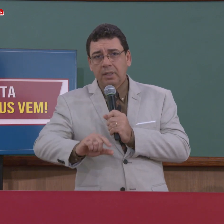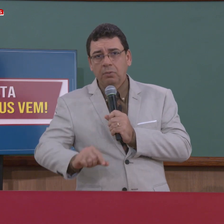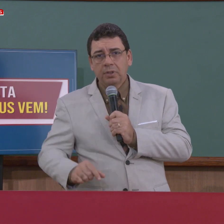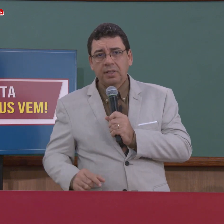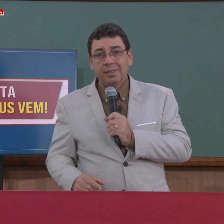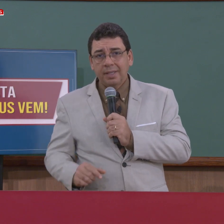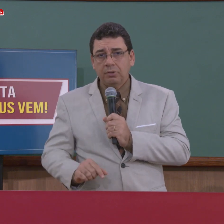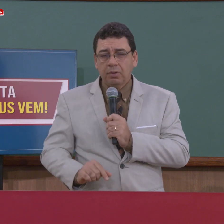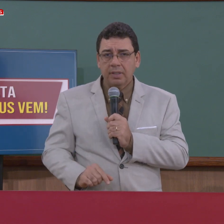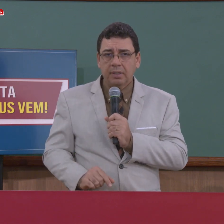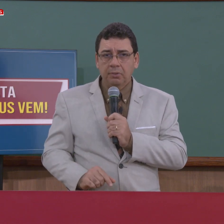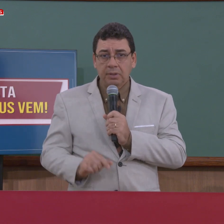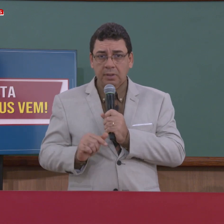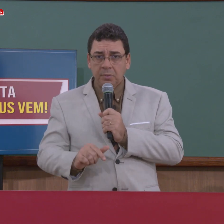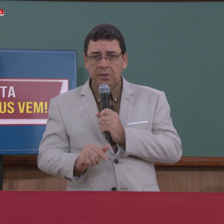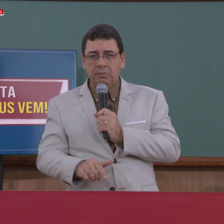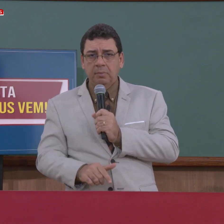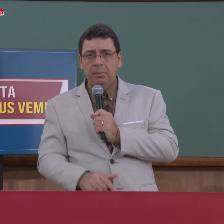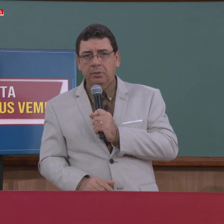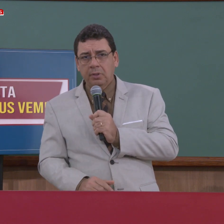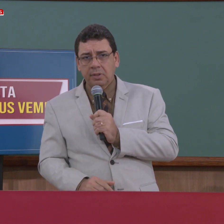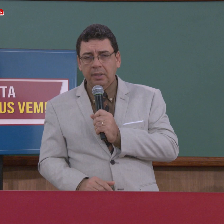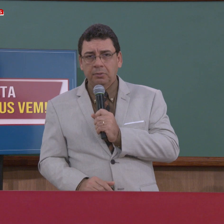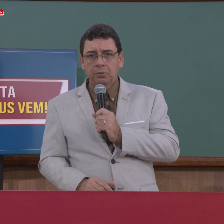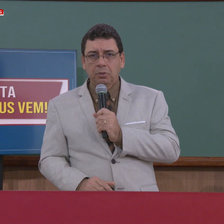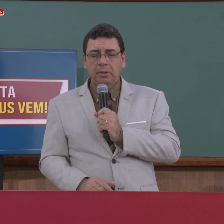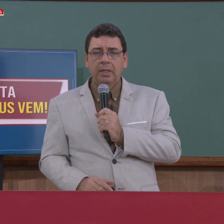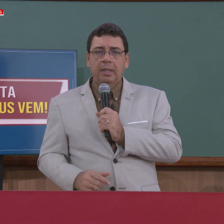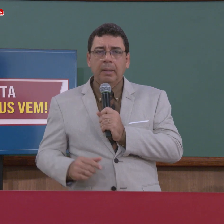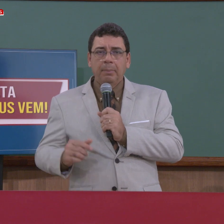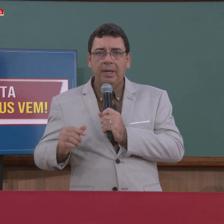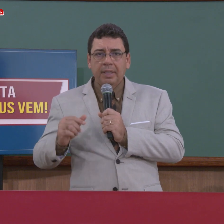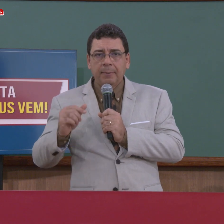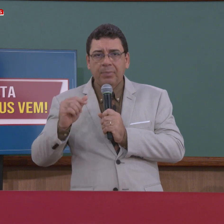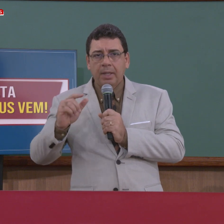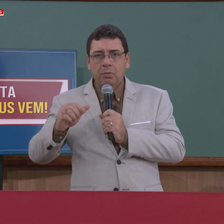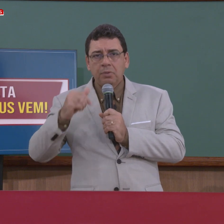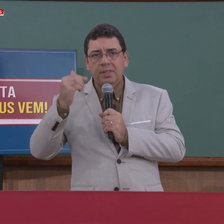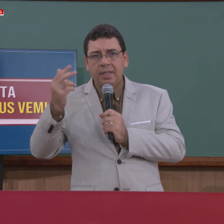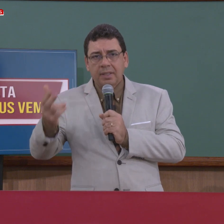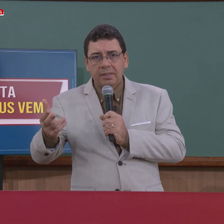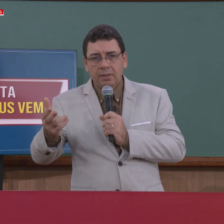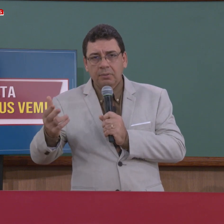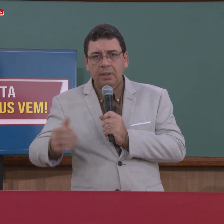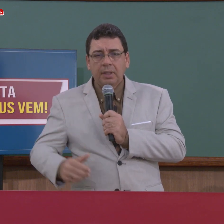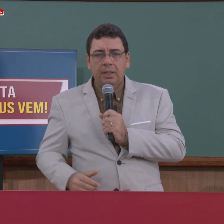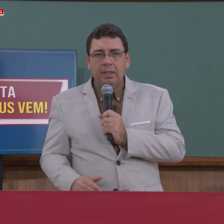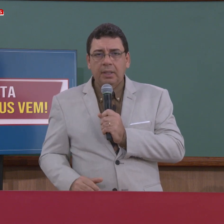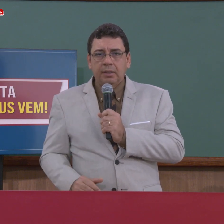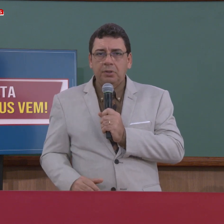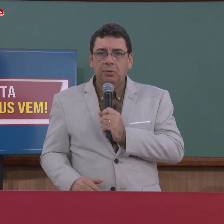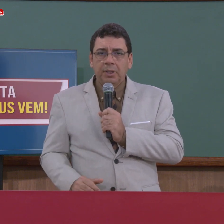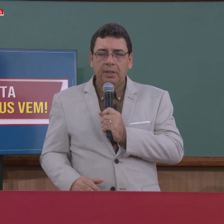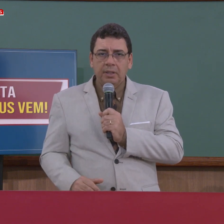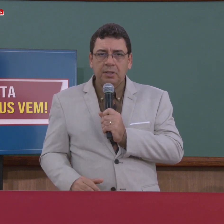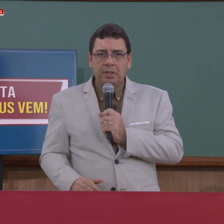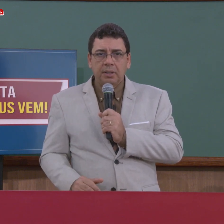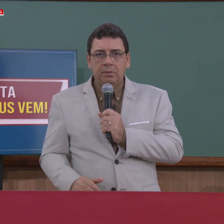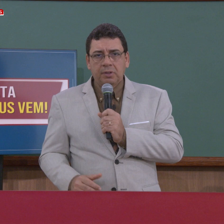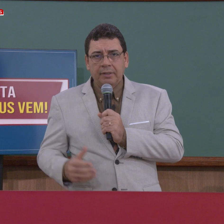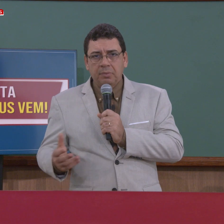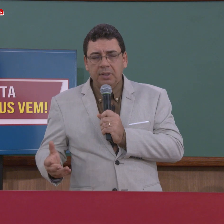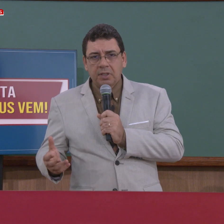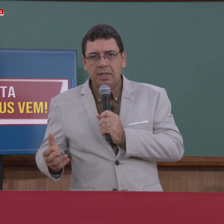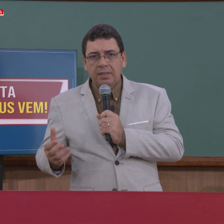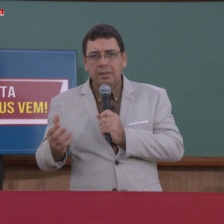culte spécial aujourd'hui à 19h30 sur notre canal YouTube pour la consécration d'une église